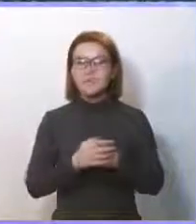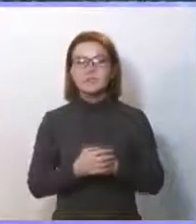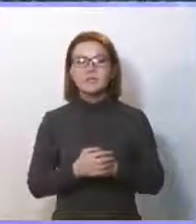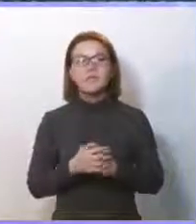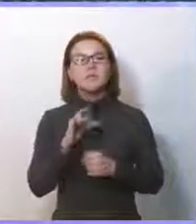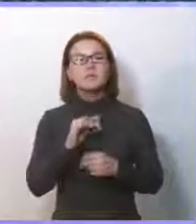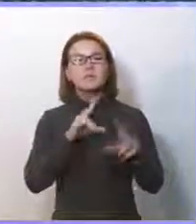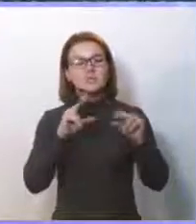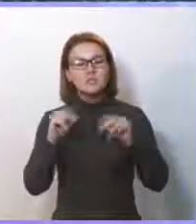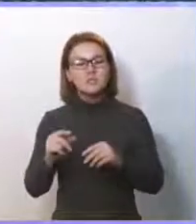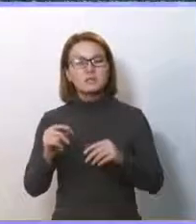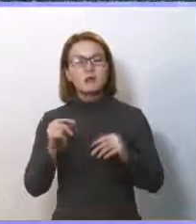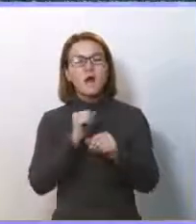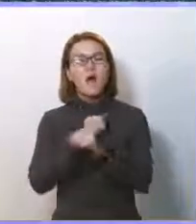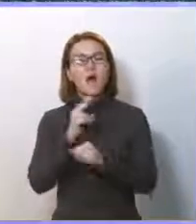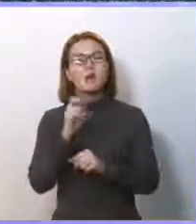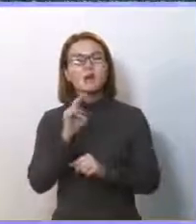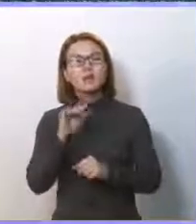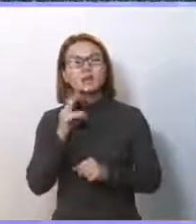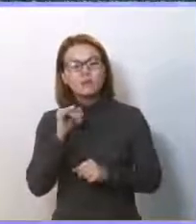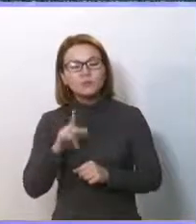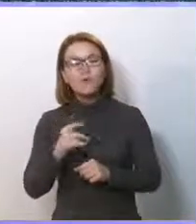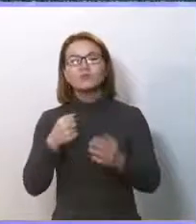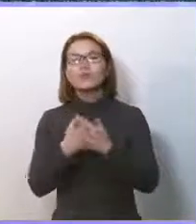и счастливых каникул. До